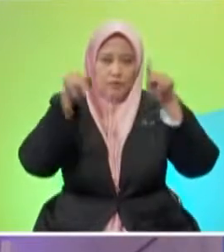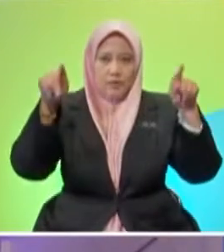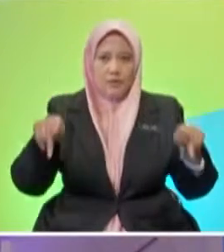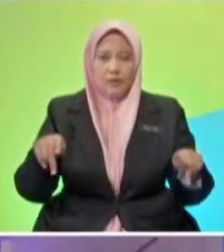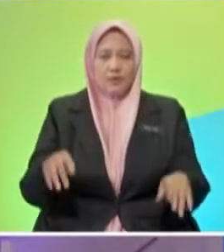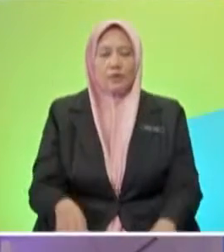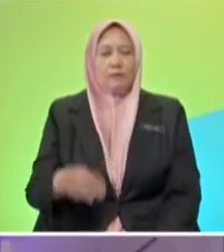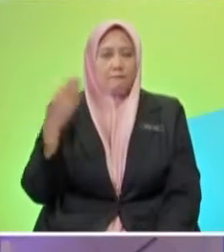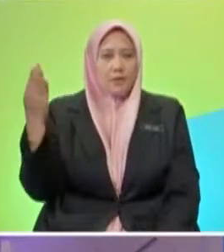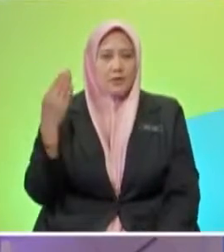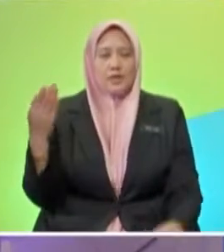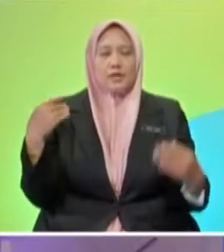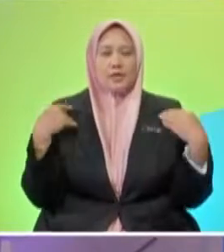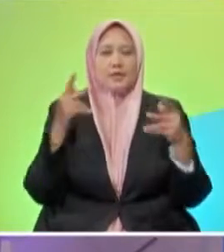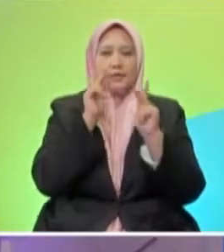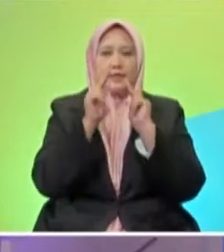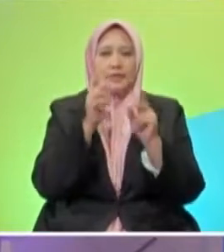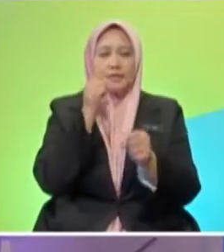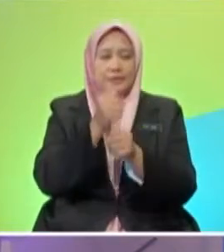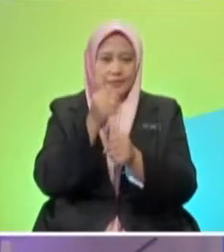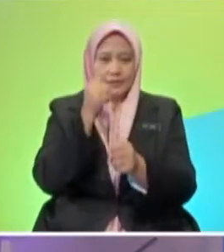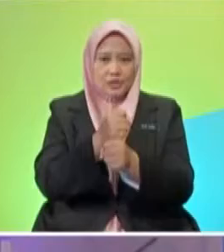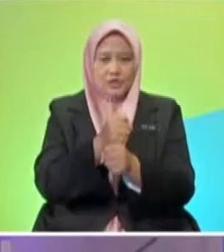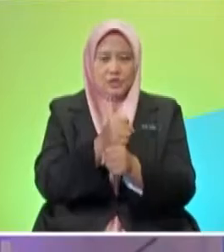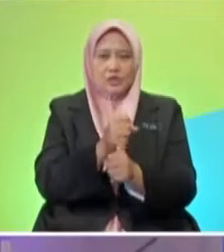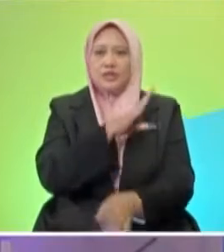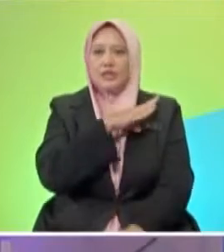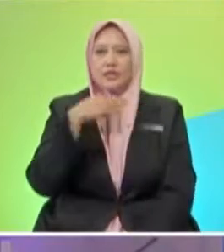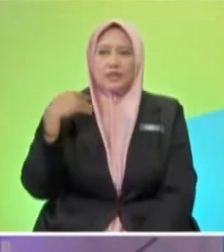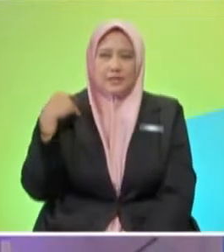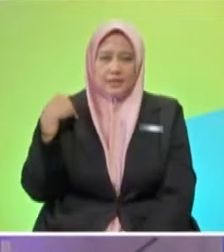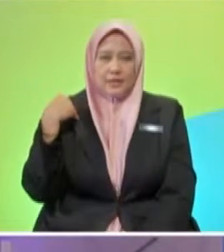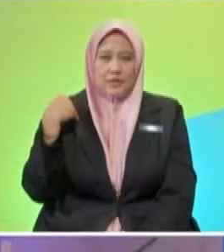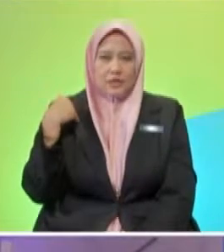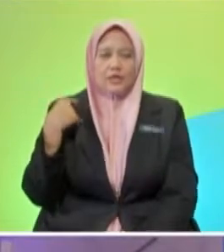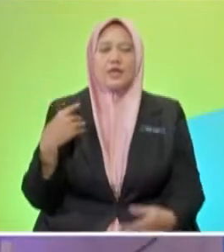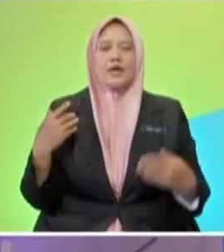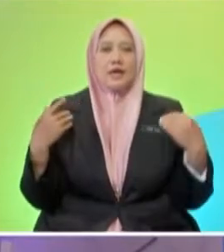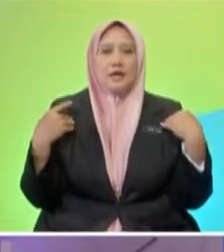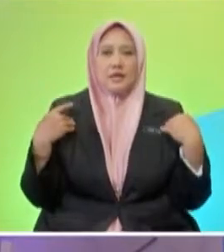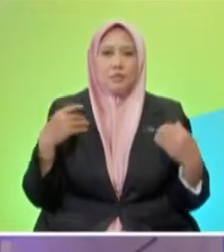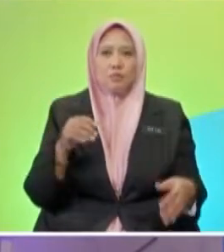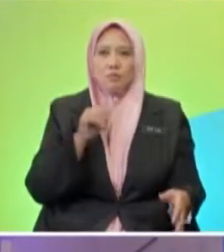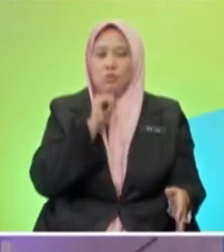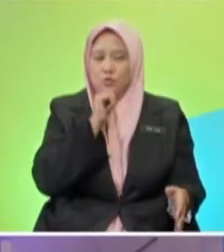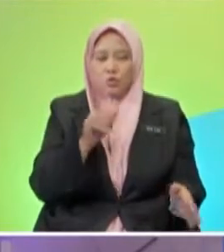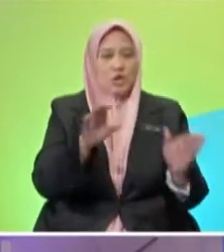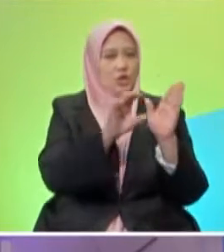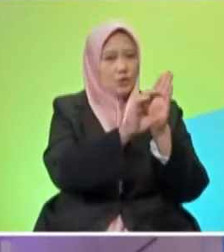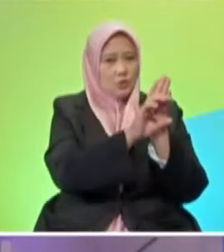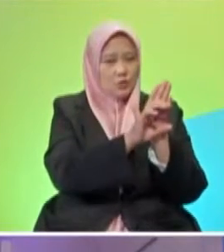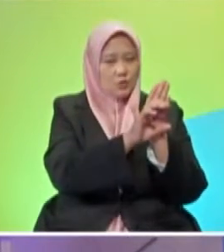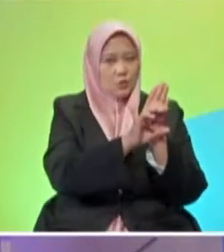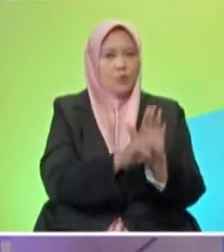lazimnya kata kecil deh pada ayat yang pertama Jaya ketika bookai contoh jadi tepat